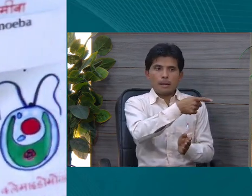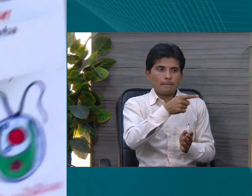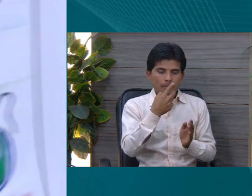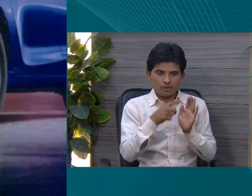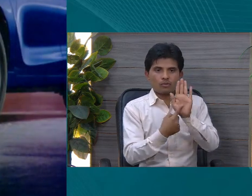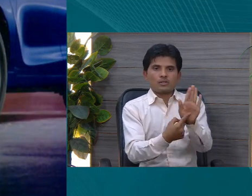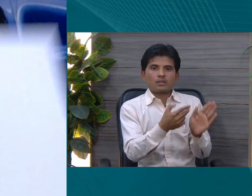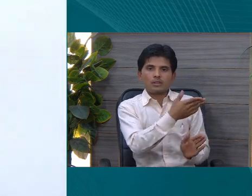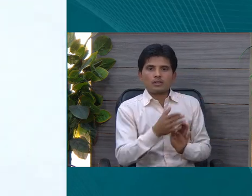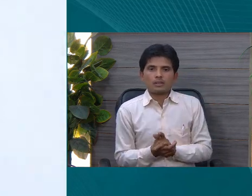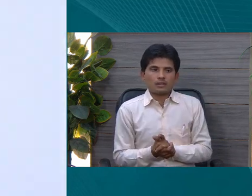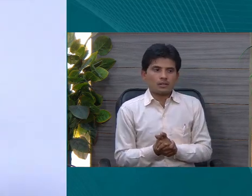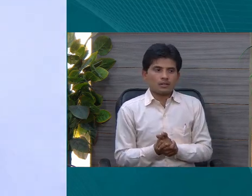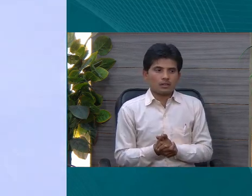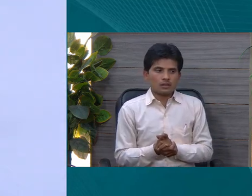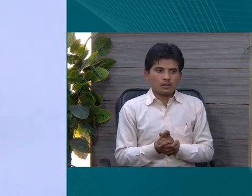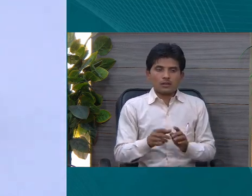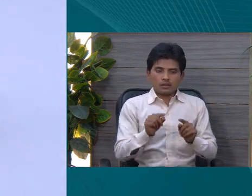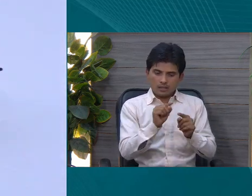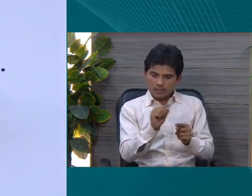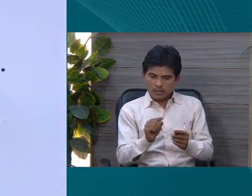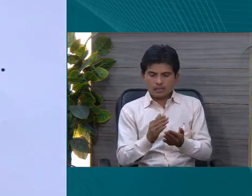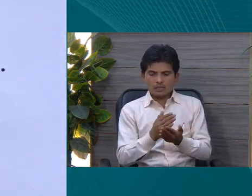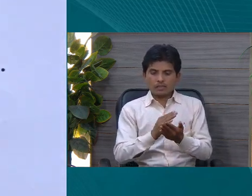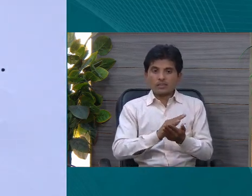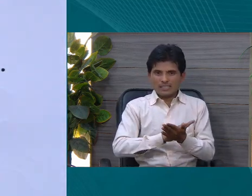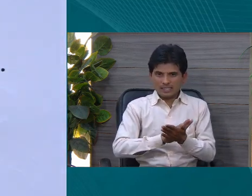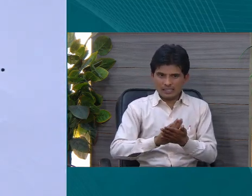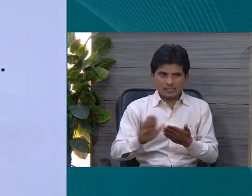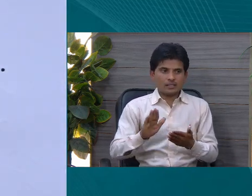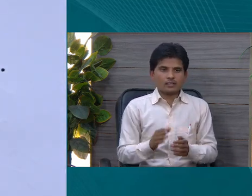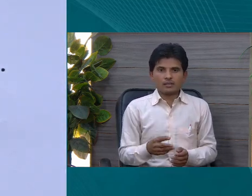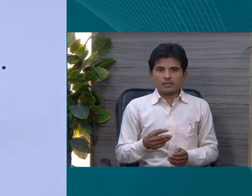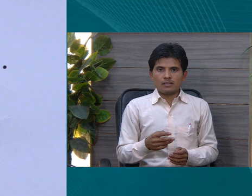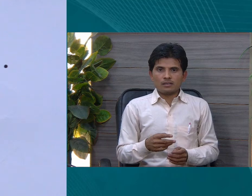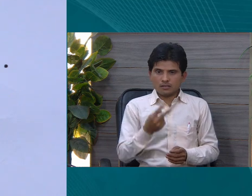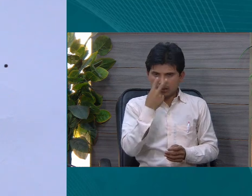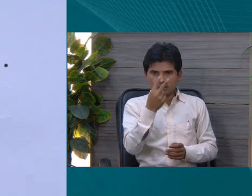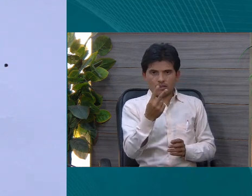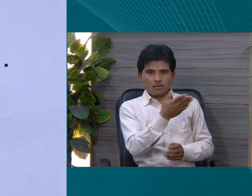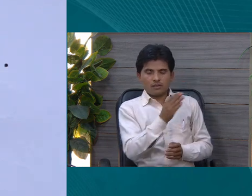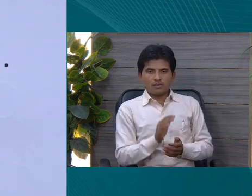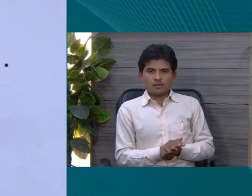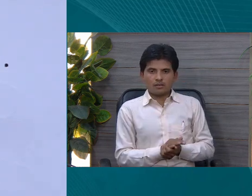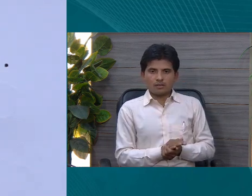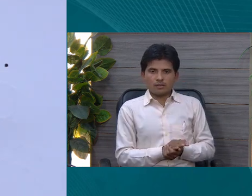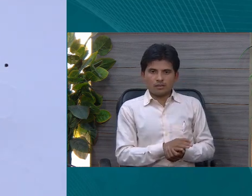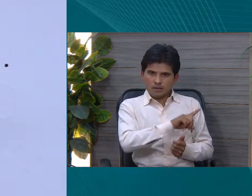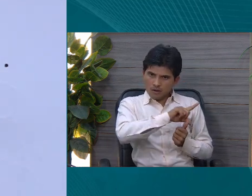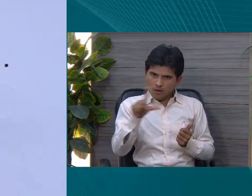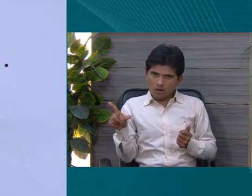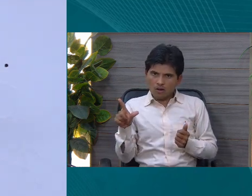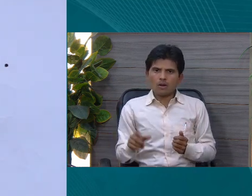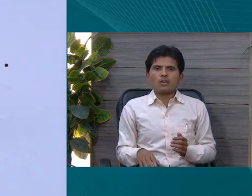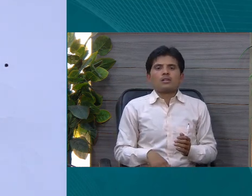इसमें पीछे की तरफ वह यह लाइंस रेस हो जाएगी अक्षत न देख पा रहे होंगे आप कि यह सभी जो